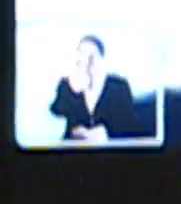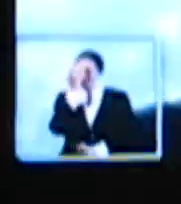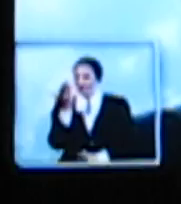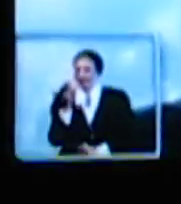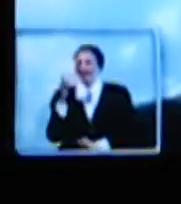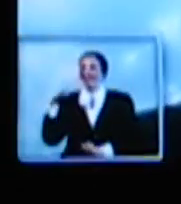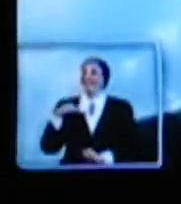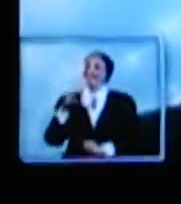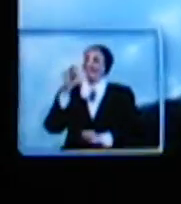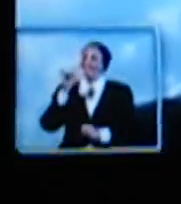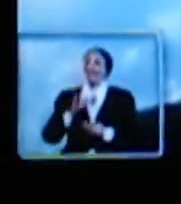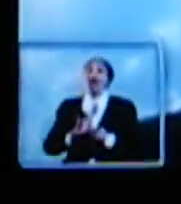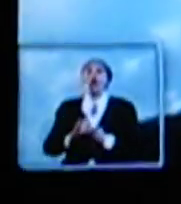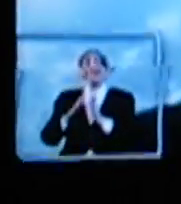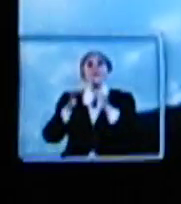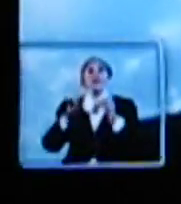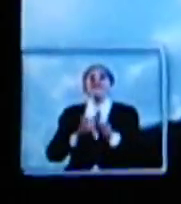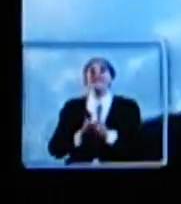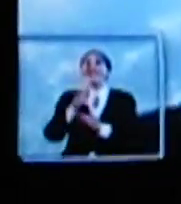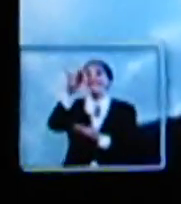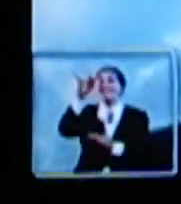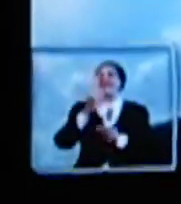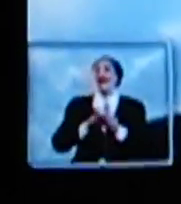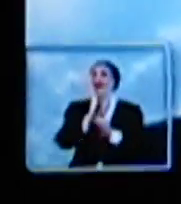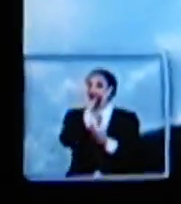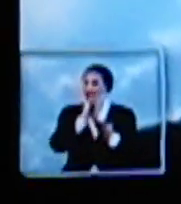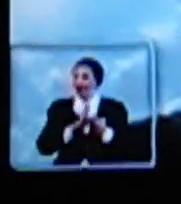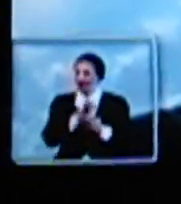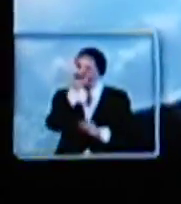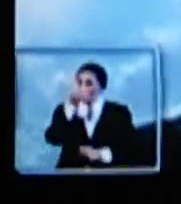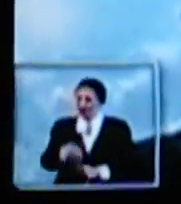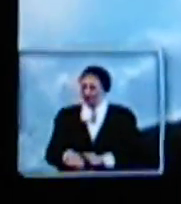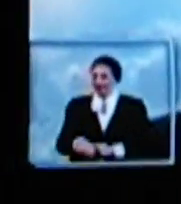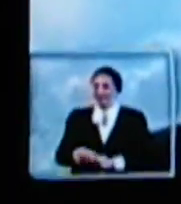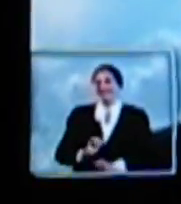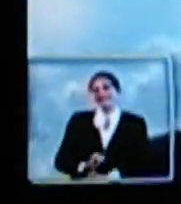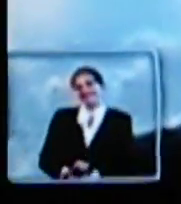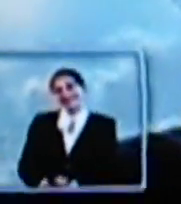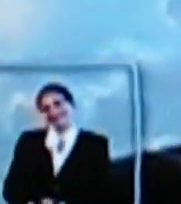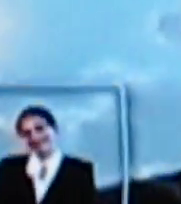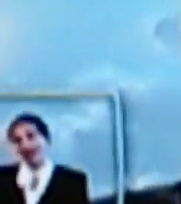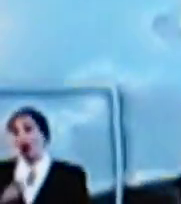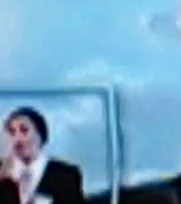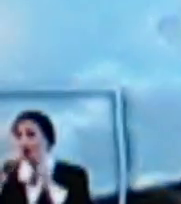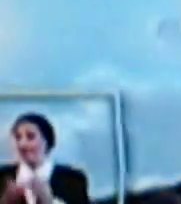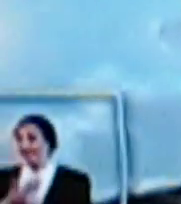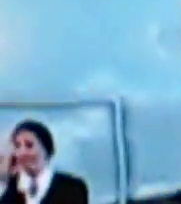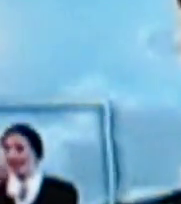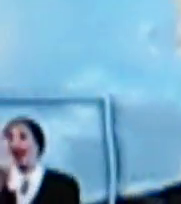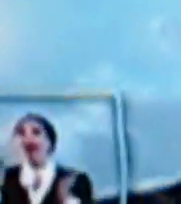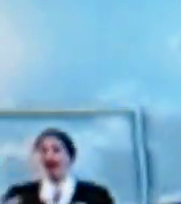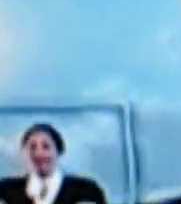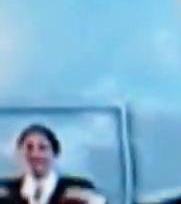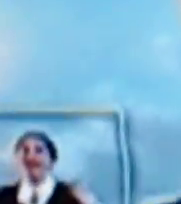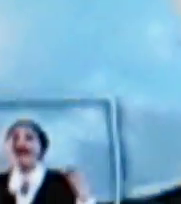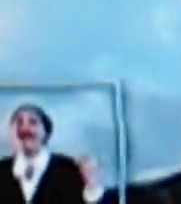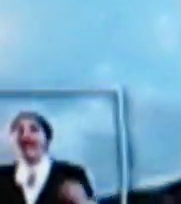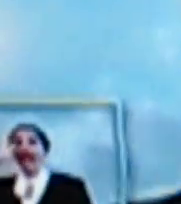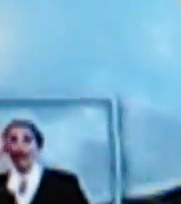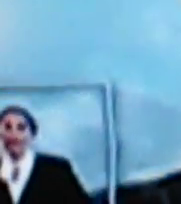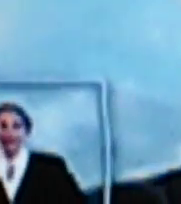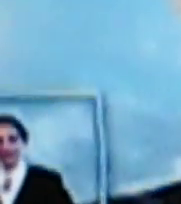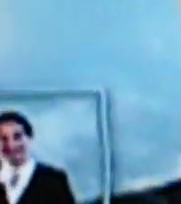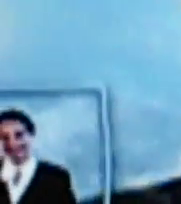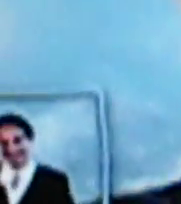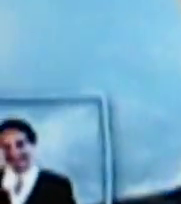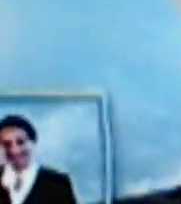شكرا لحسن استماعكم، كما نشكركم على اختياركم مصر للطيران. مصر للطيران تتمنى